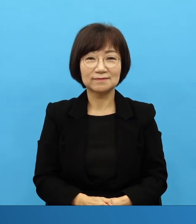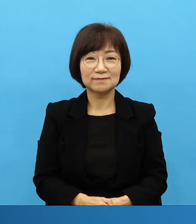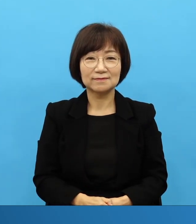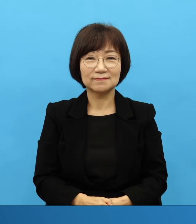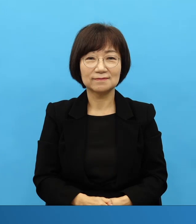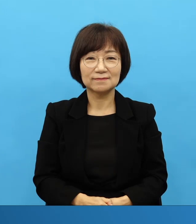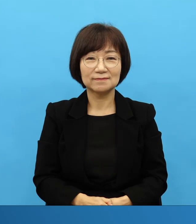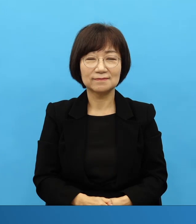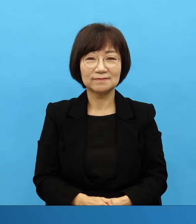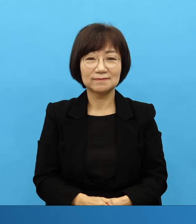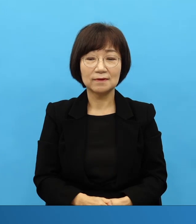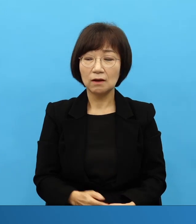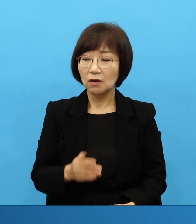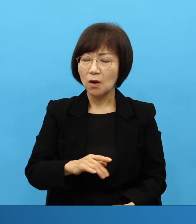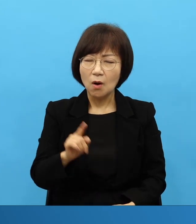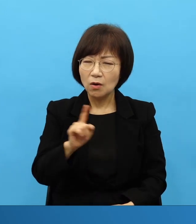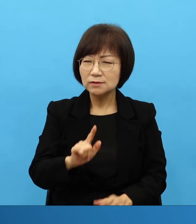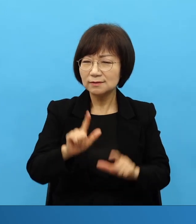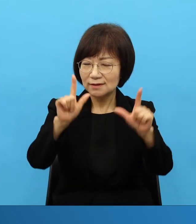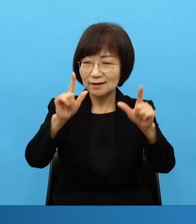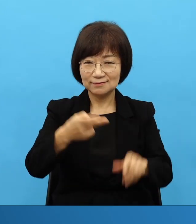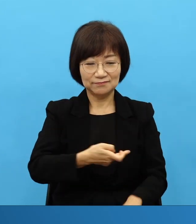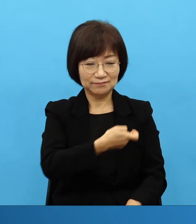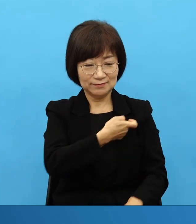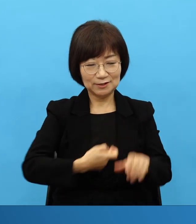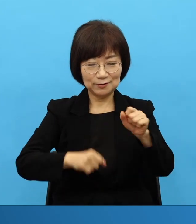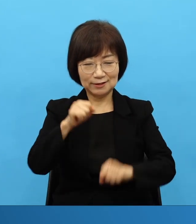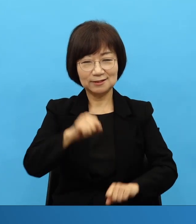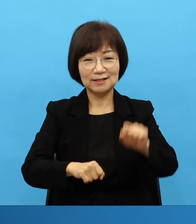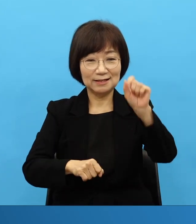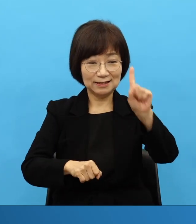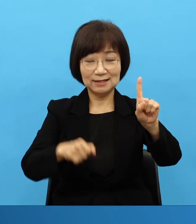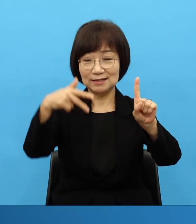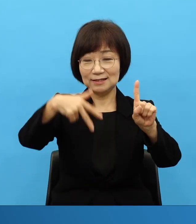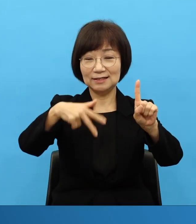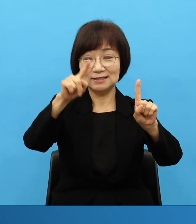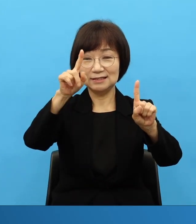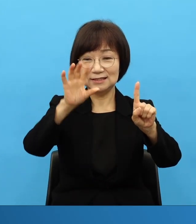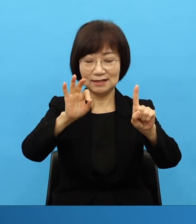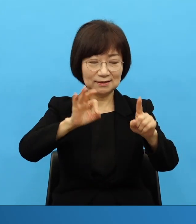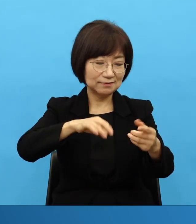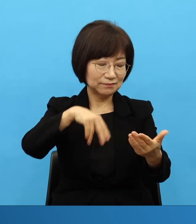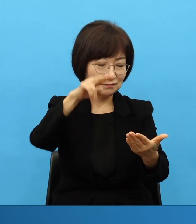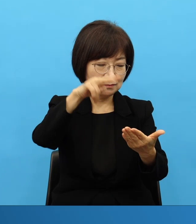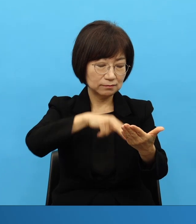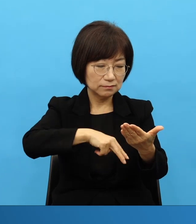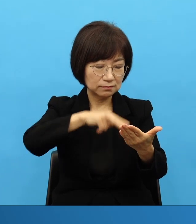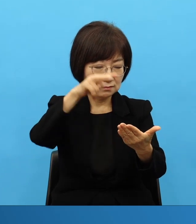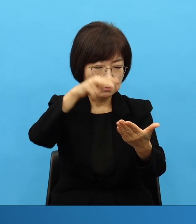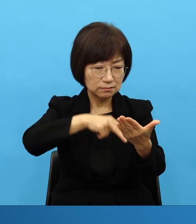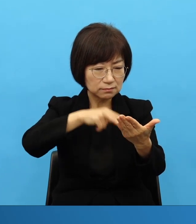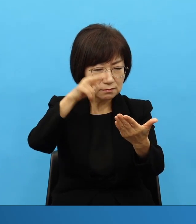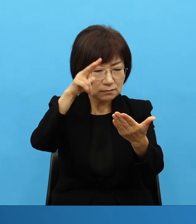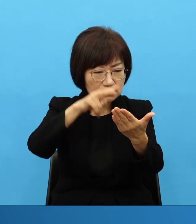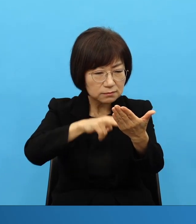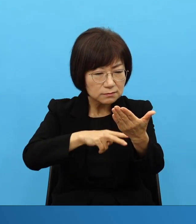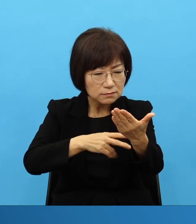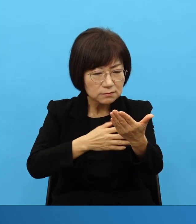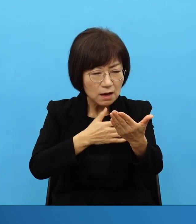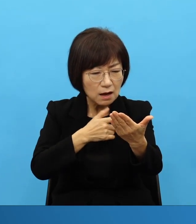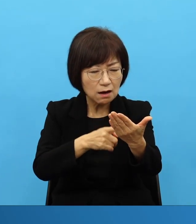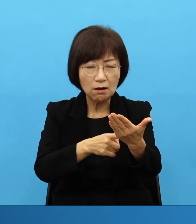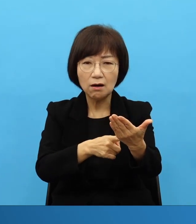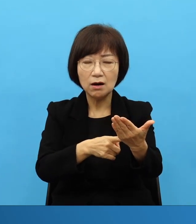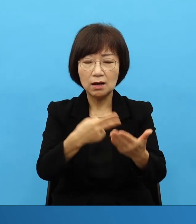이 사도행전 1장이 딱 보이는 거예요. 사도행전이에요. And I spoke about this during the district message worship, but I started to see the book of Acts. 데오빌로요.